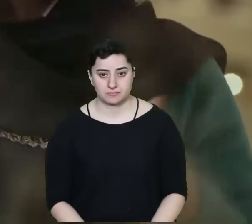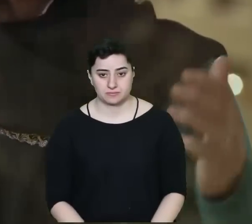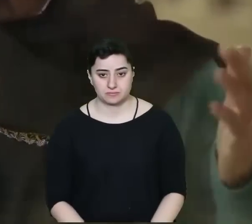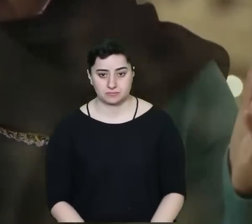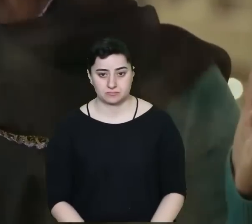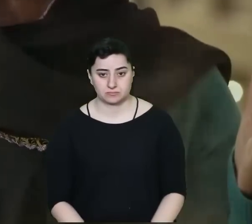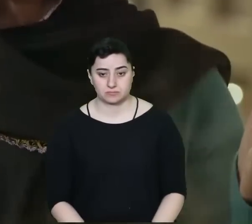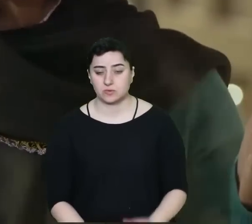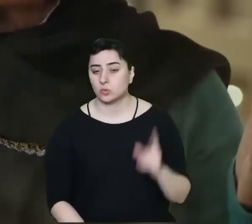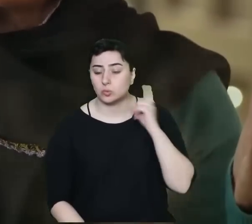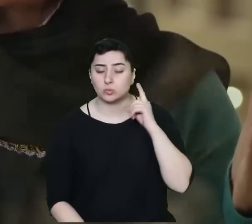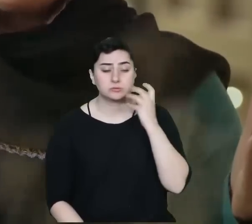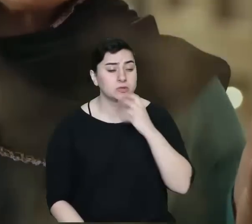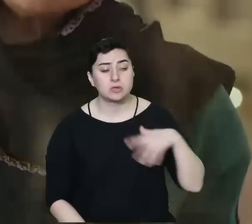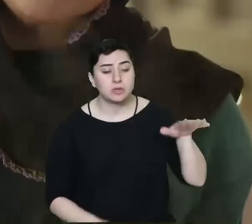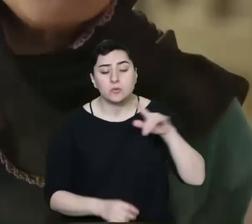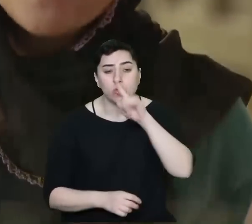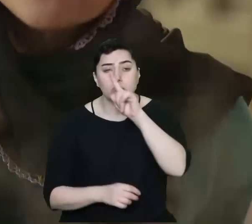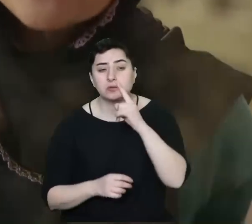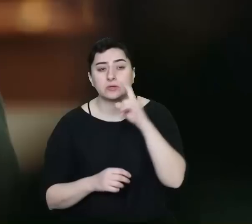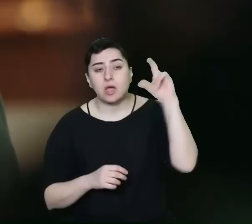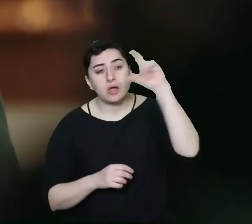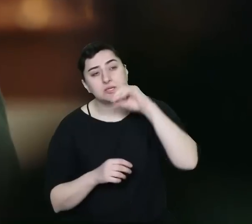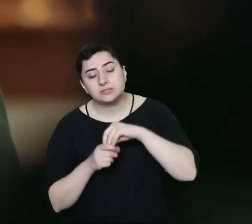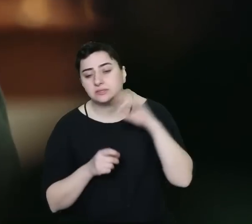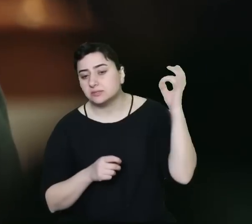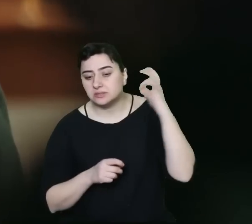İşte meşhur bestekarlar o sesi duyarmış.